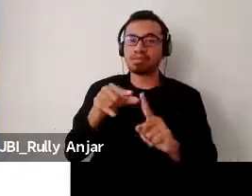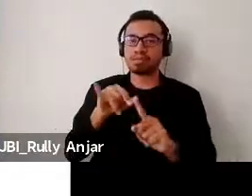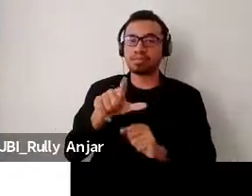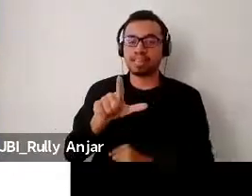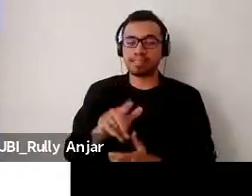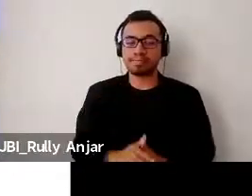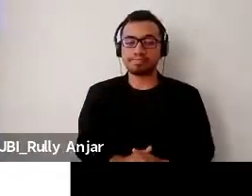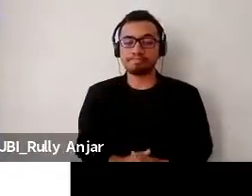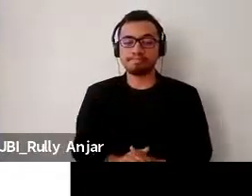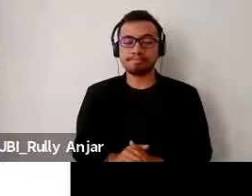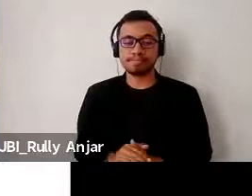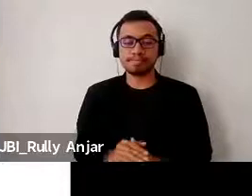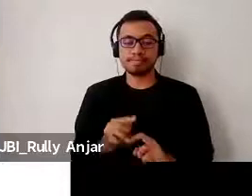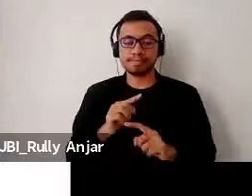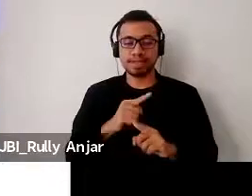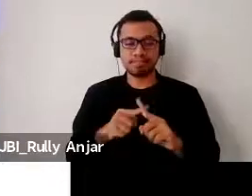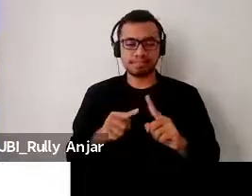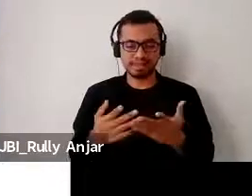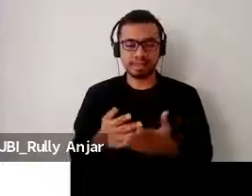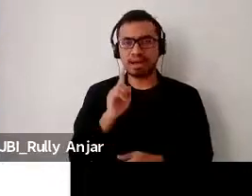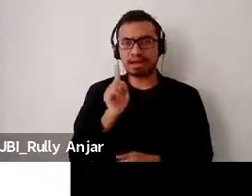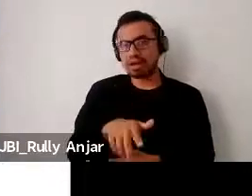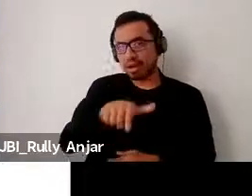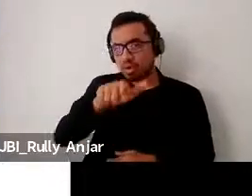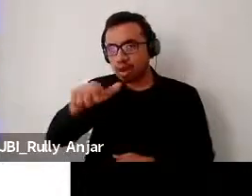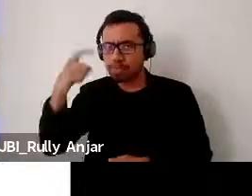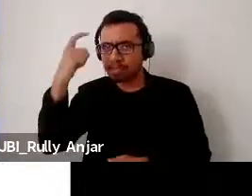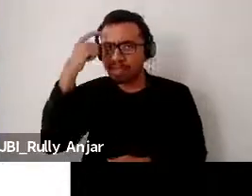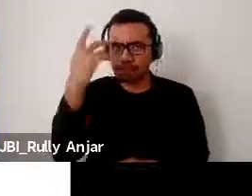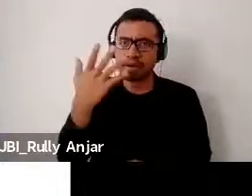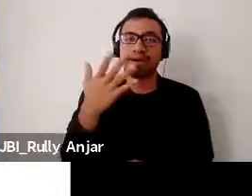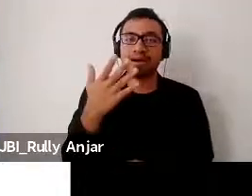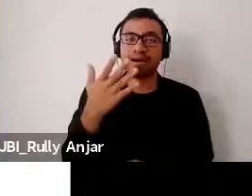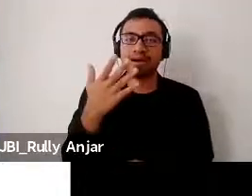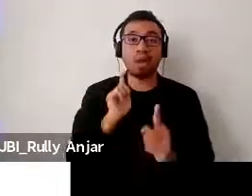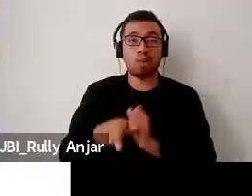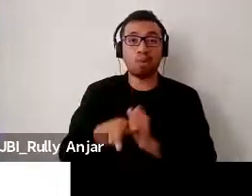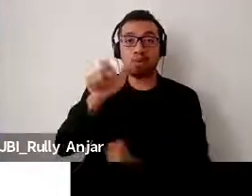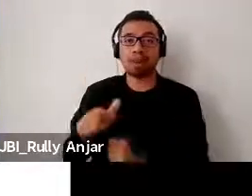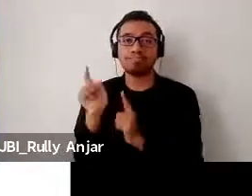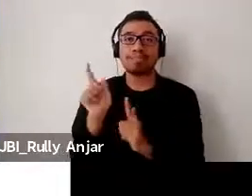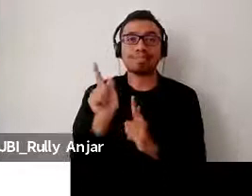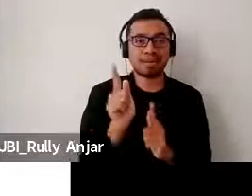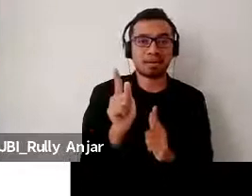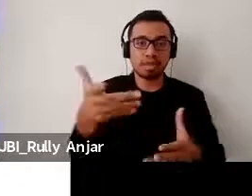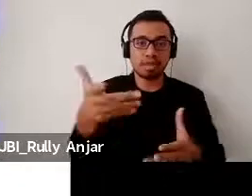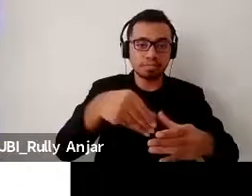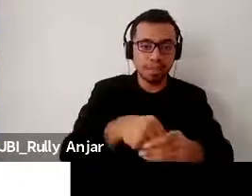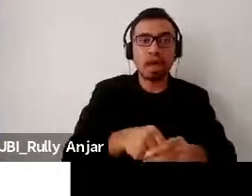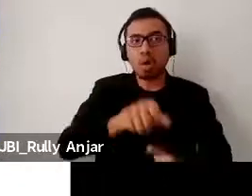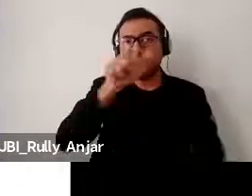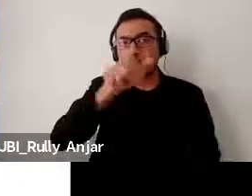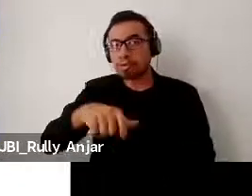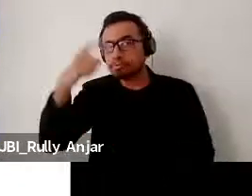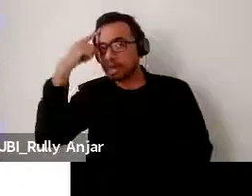bahwa militerisasi itu cenderung memunculkan pemikiran dan perilaku yang maskulin gitu. Sehingga dengan